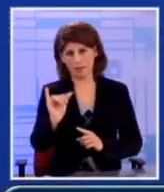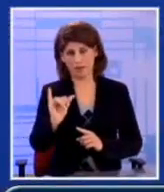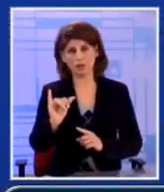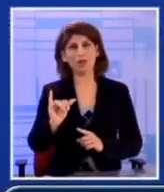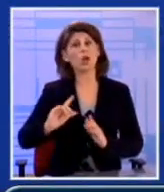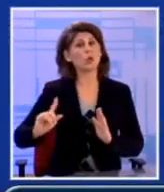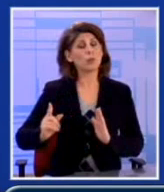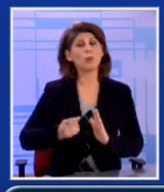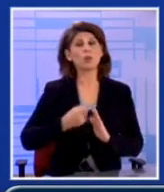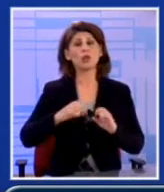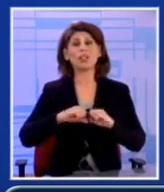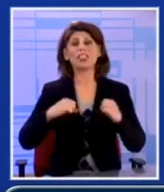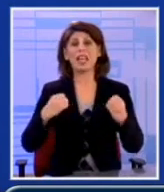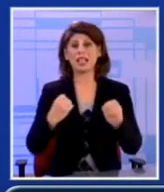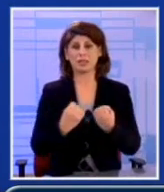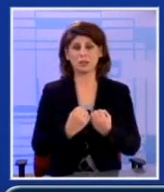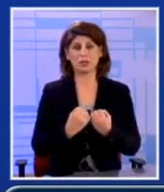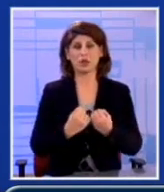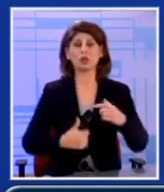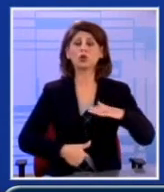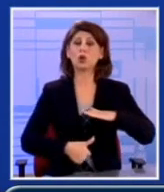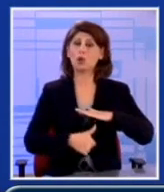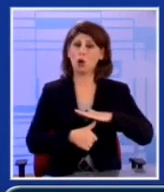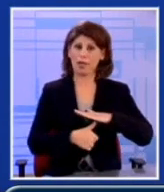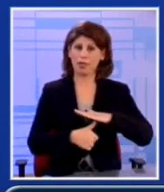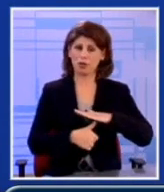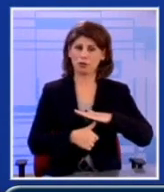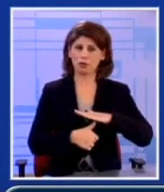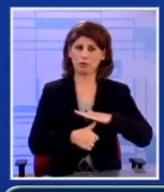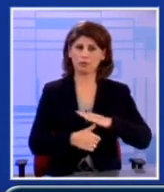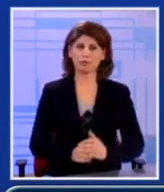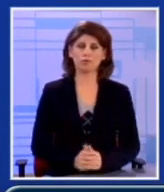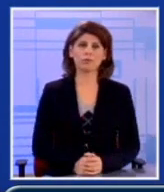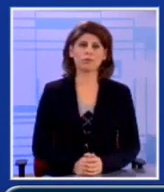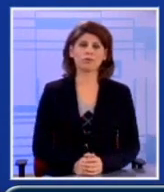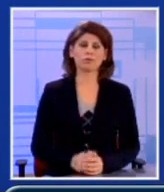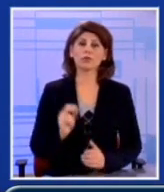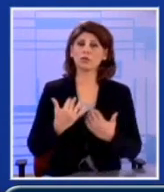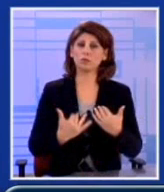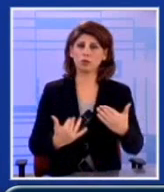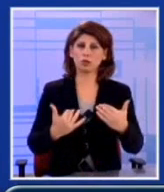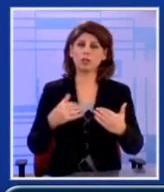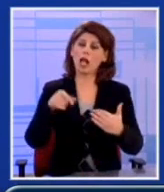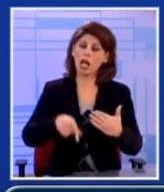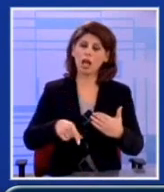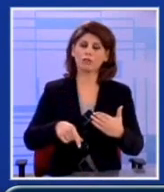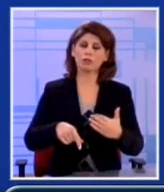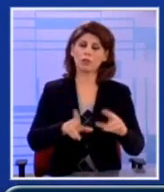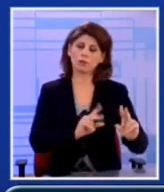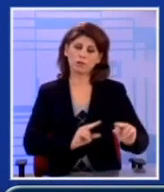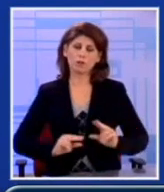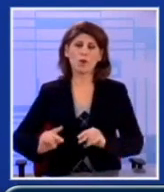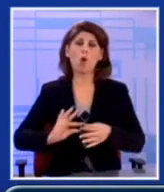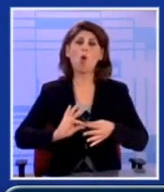η πρώτη διάσκεψη των Προέδρων της Βουλής, του συλλογικού αυτού οργάνου